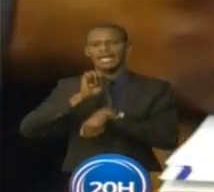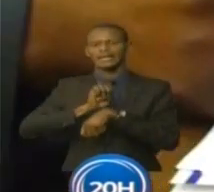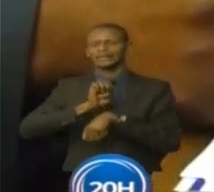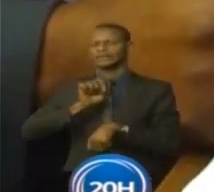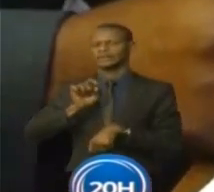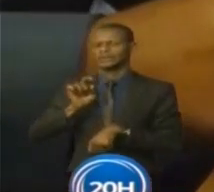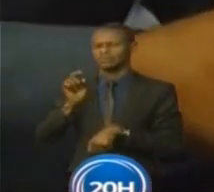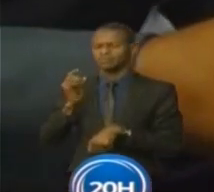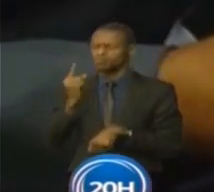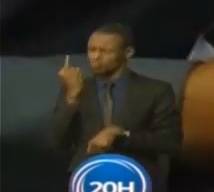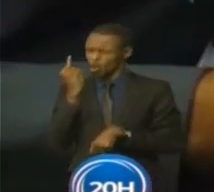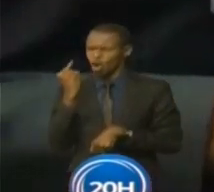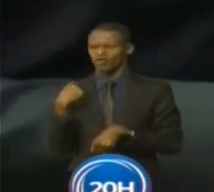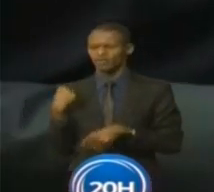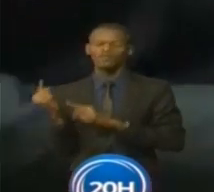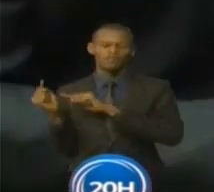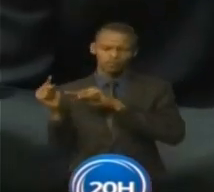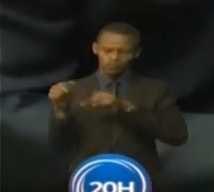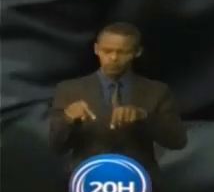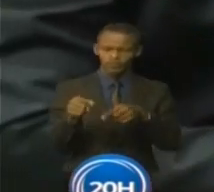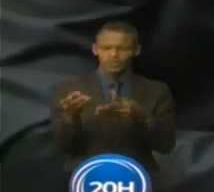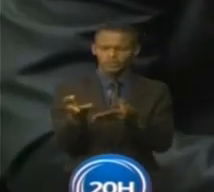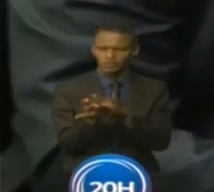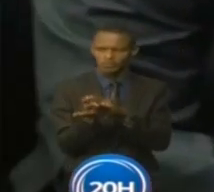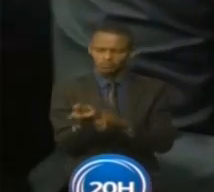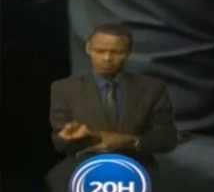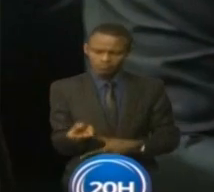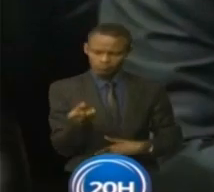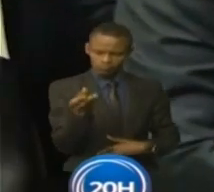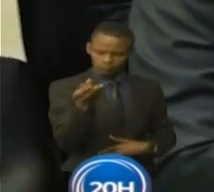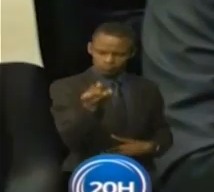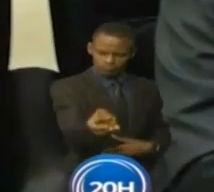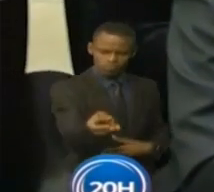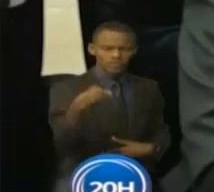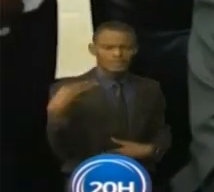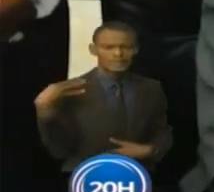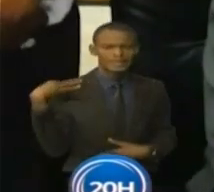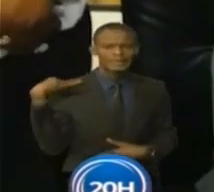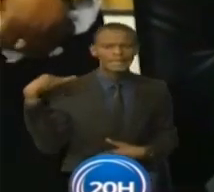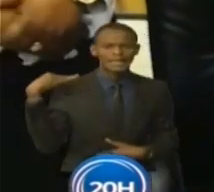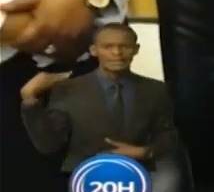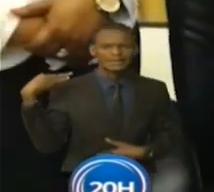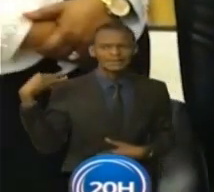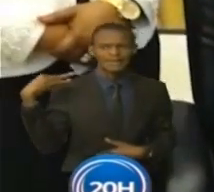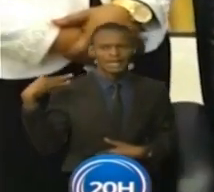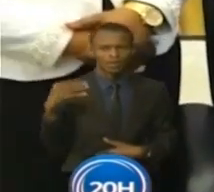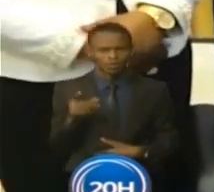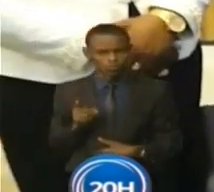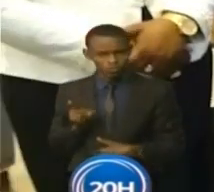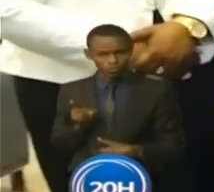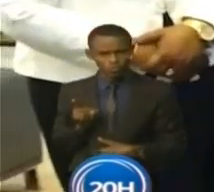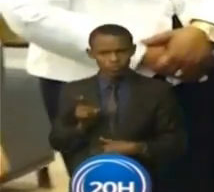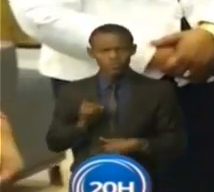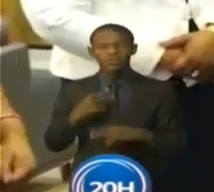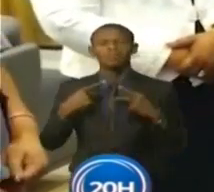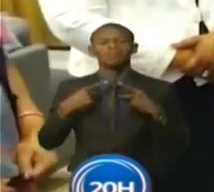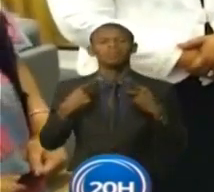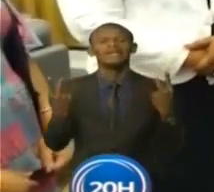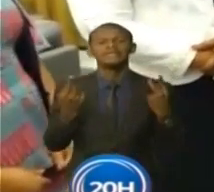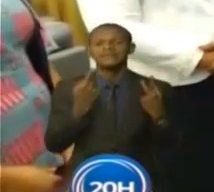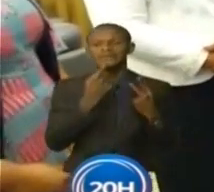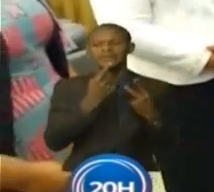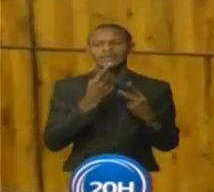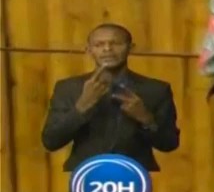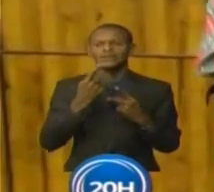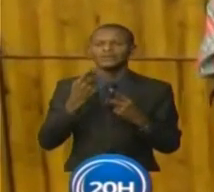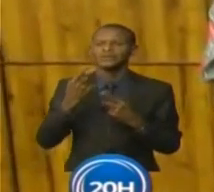au bureau de réception et traitement des candidatures de la CENI. L'homme d'église a déclaré à la presse avoir été mandaté par Dieu. Dieu